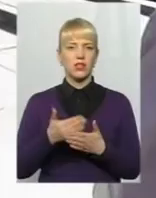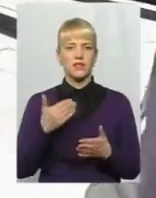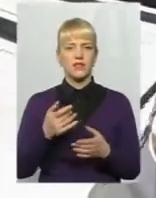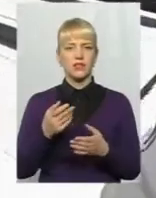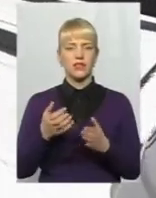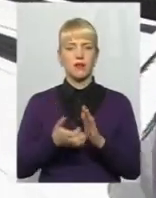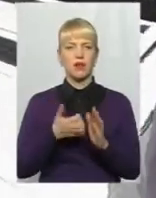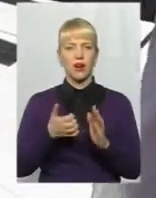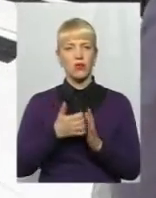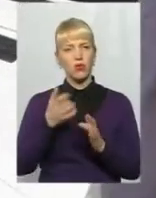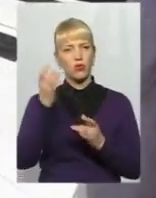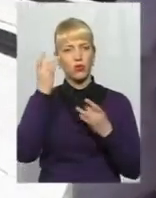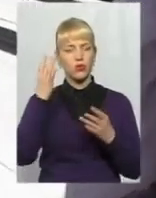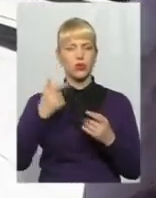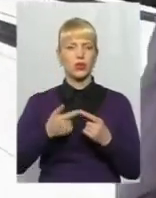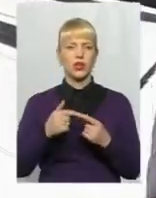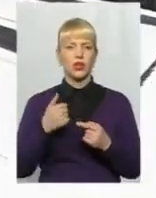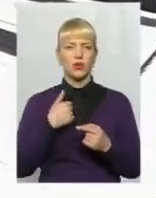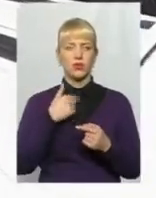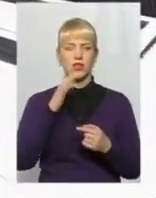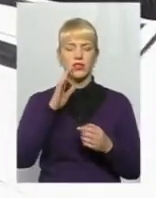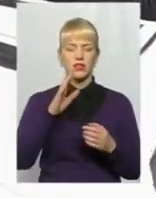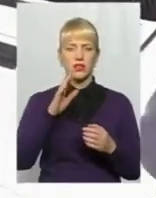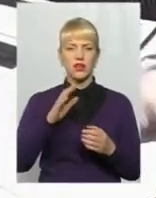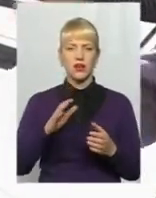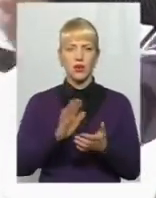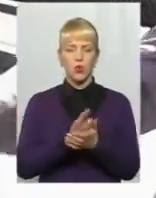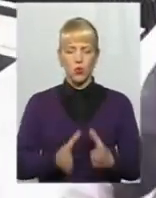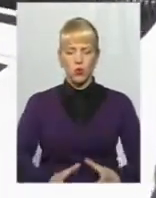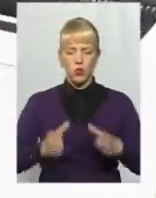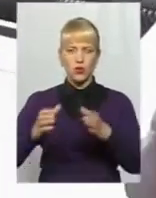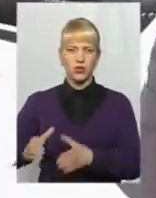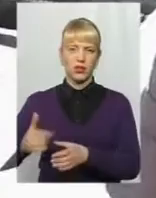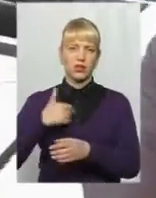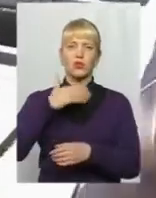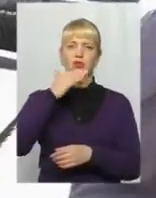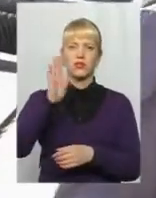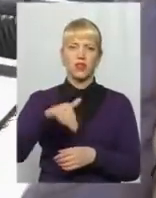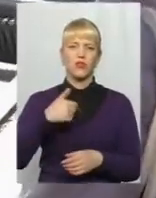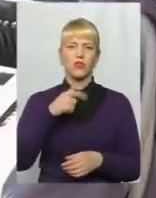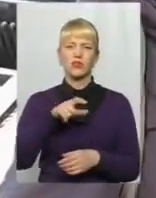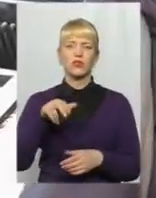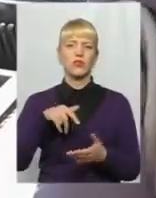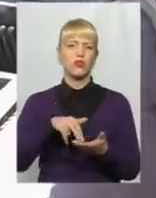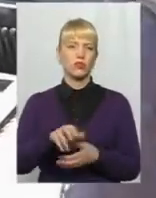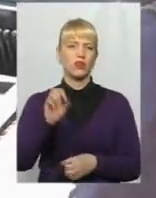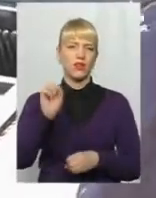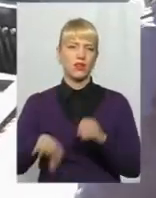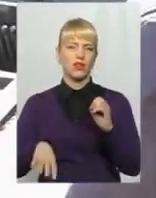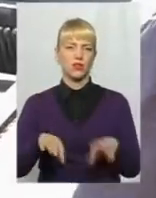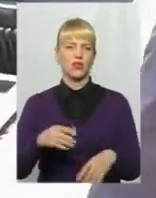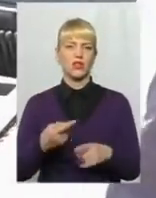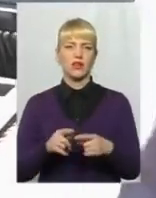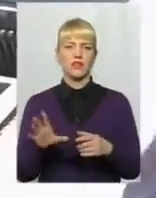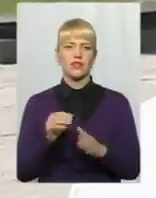по-другому урн достатньо, просто що в нас люди такі, що де йдуть, там кинули. Там. Так що це тільки